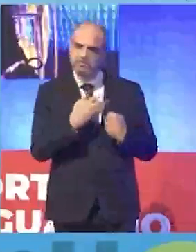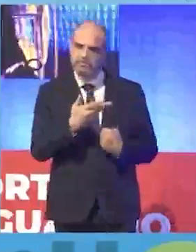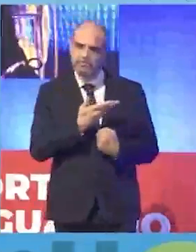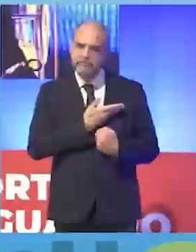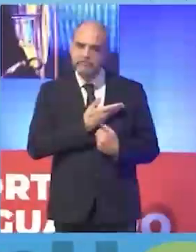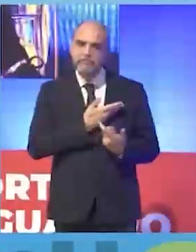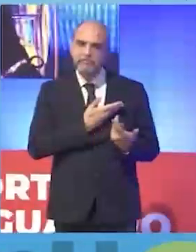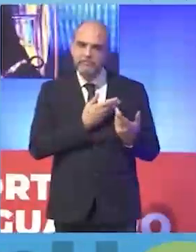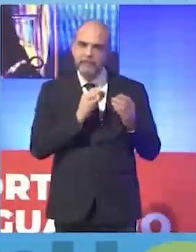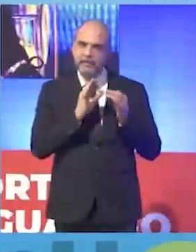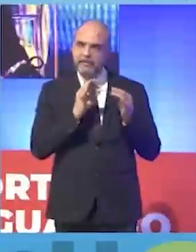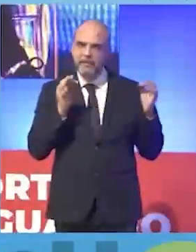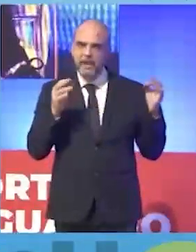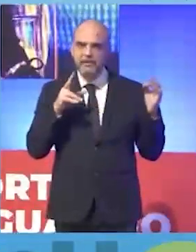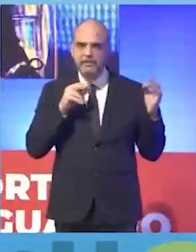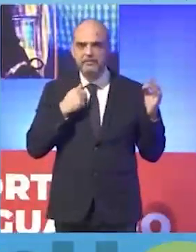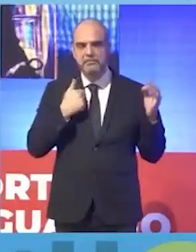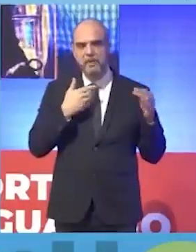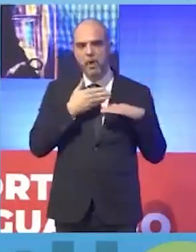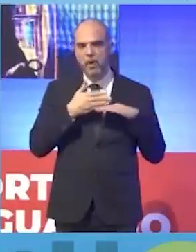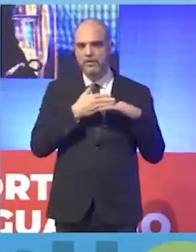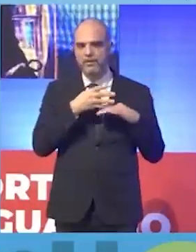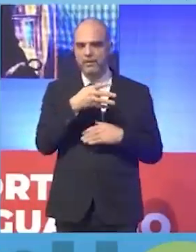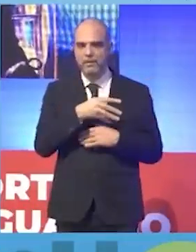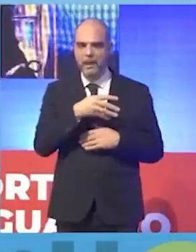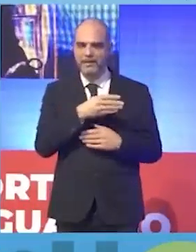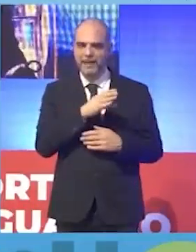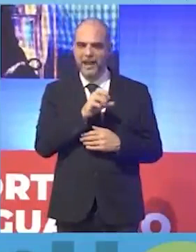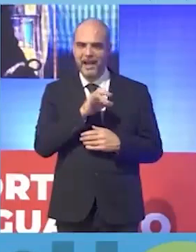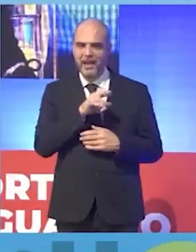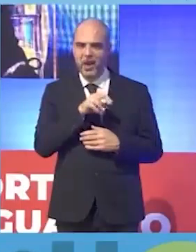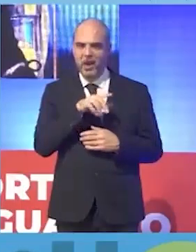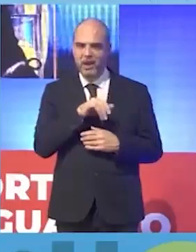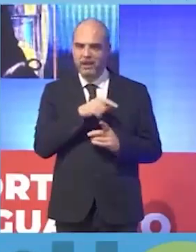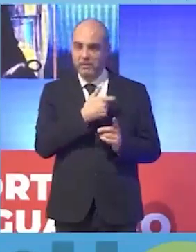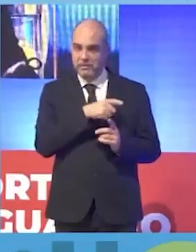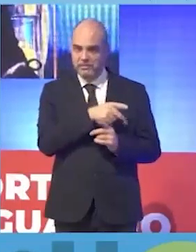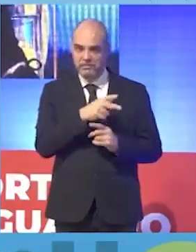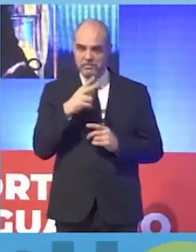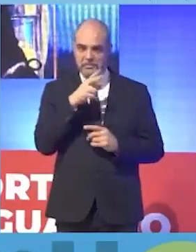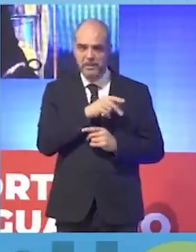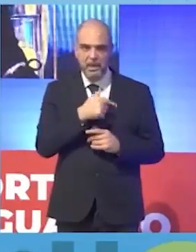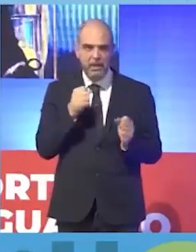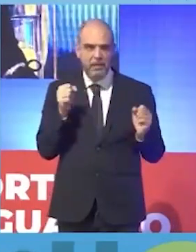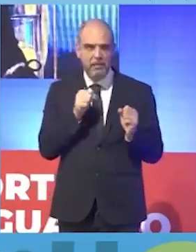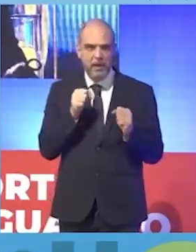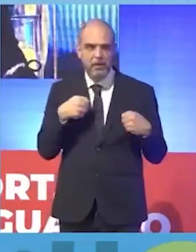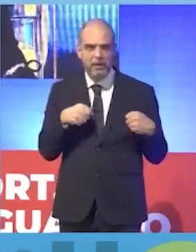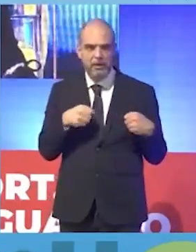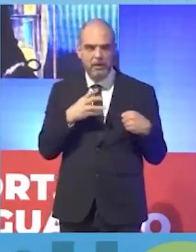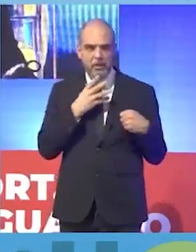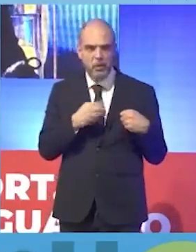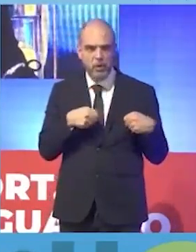frasi che condivido con Martina Caironi, perché lei ha parlato del timore su un motorino, e purtroppo proprio un